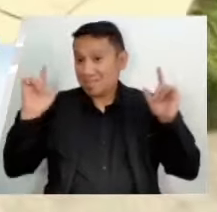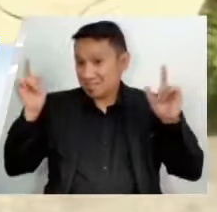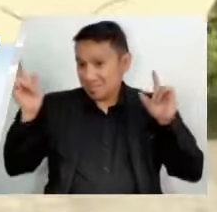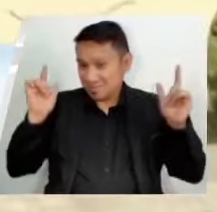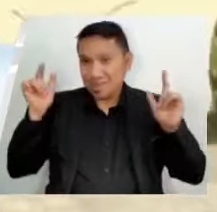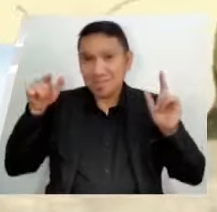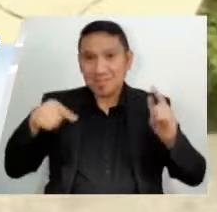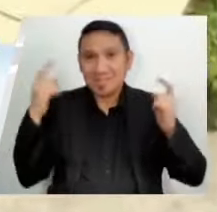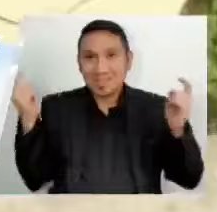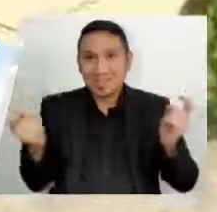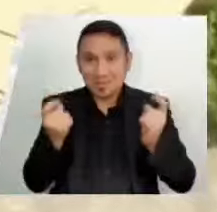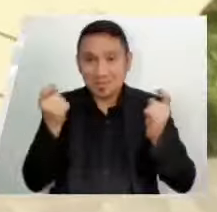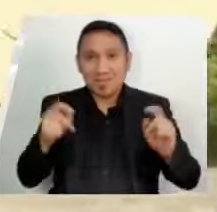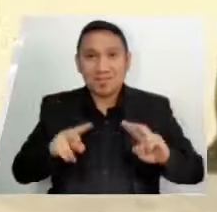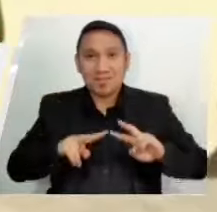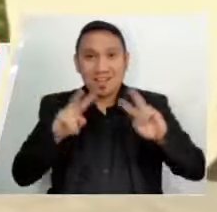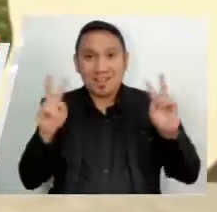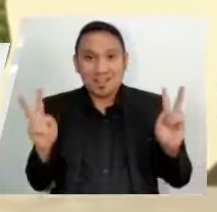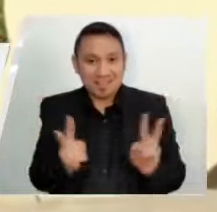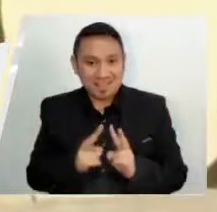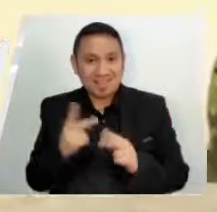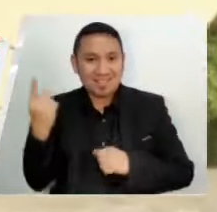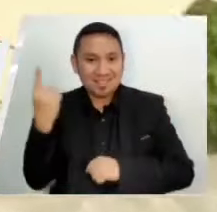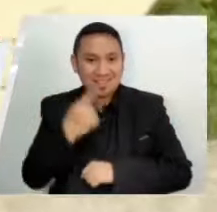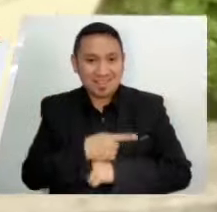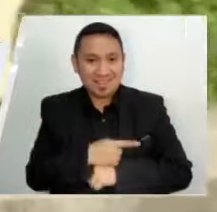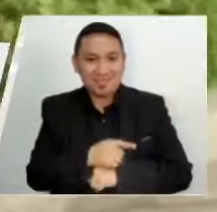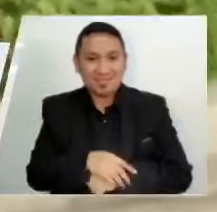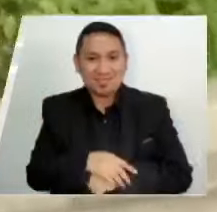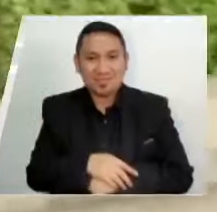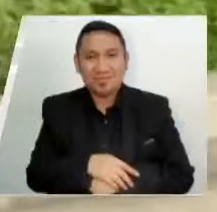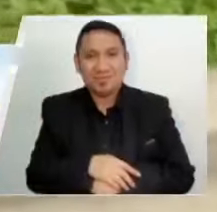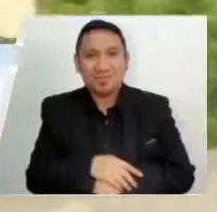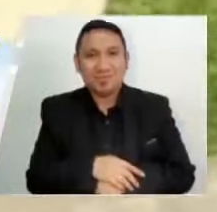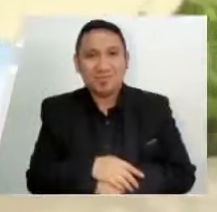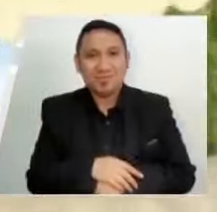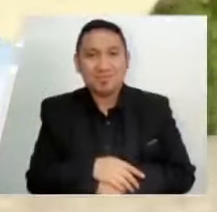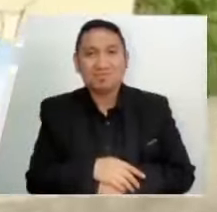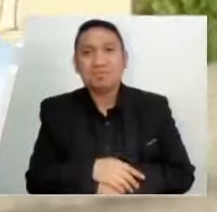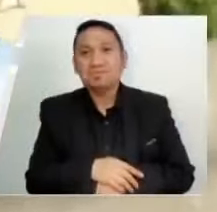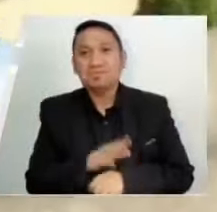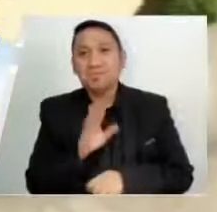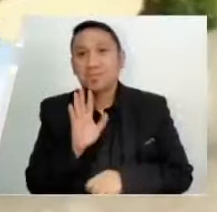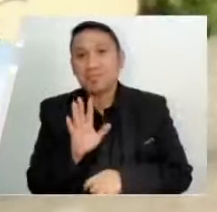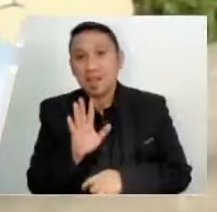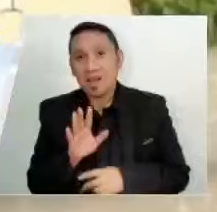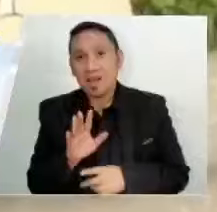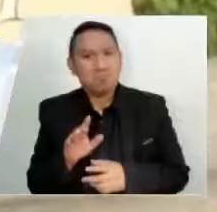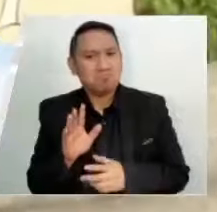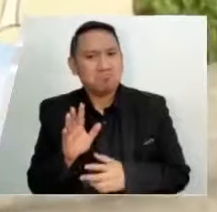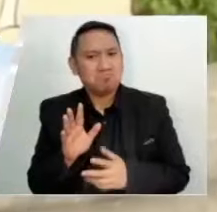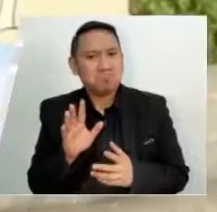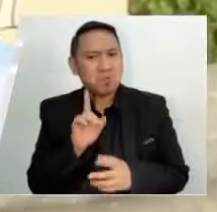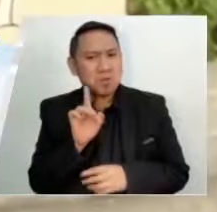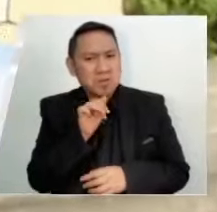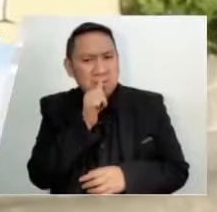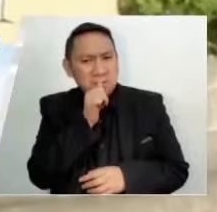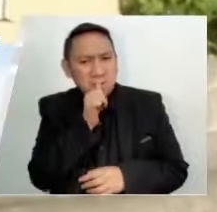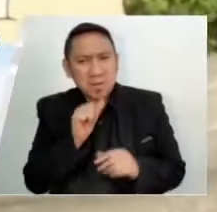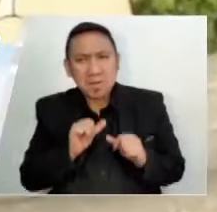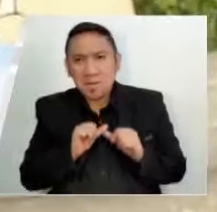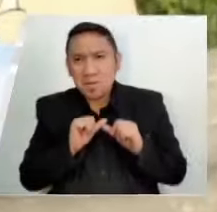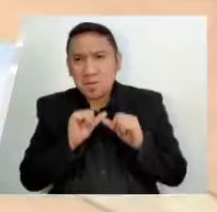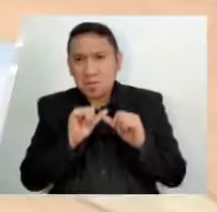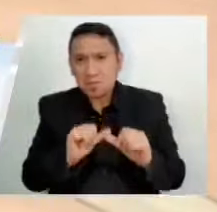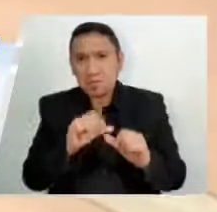Mudaw ako. Kalahating siglo na rin ang kanilang pagsasama At sikreto raw dyan, forgiving and